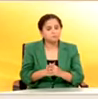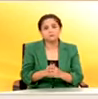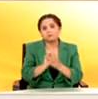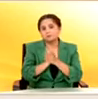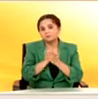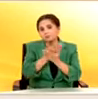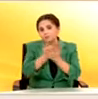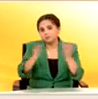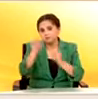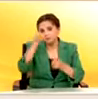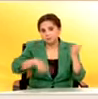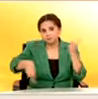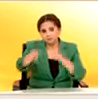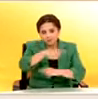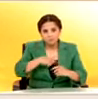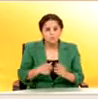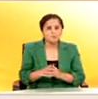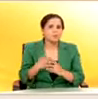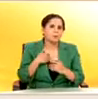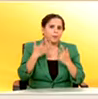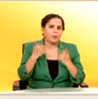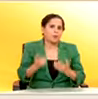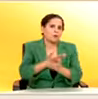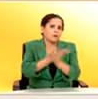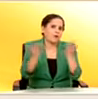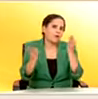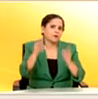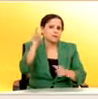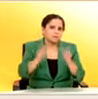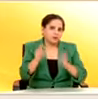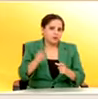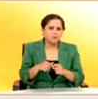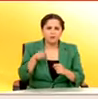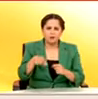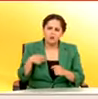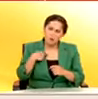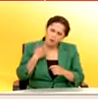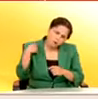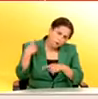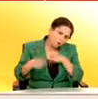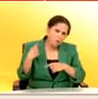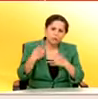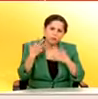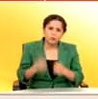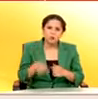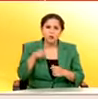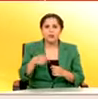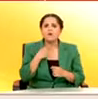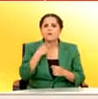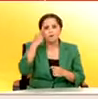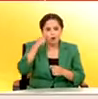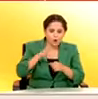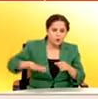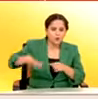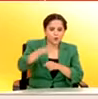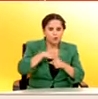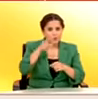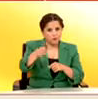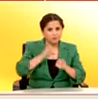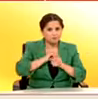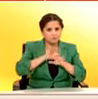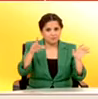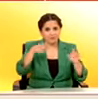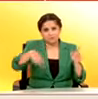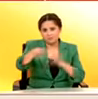प्यारे देशवासियों, मैं आप सभी से हमेशा वोकल फॉर लोकल के मंत्र को साथ